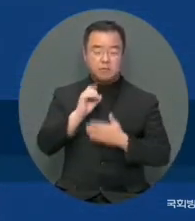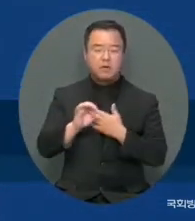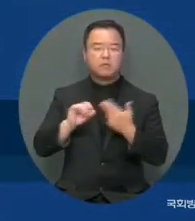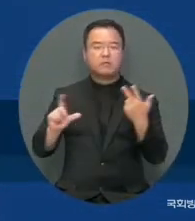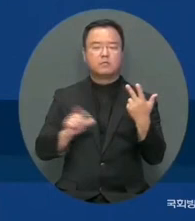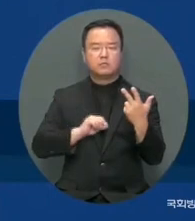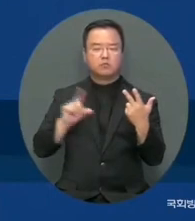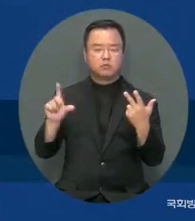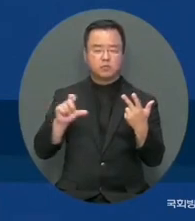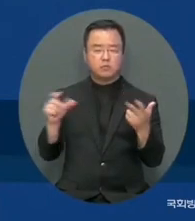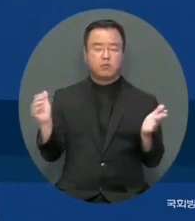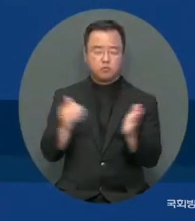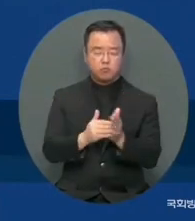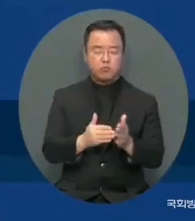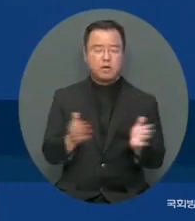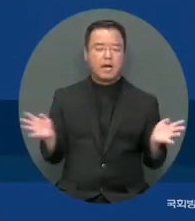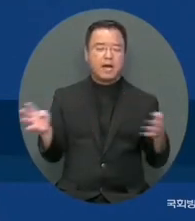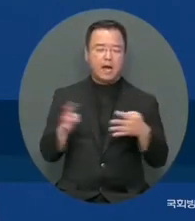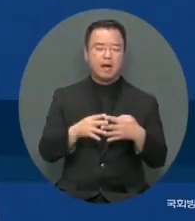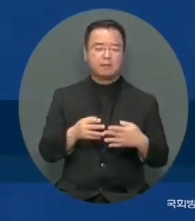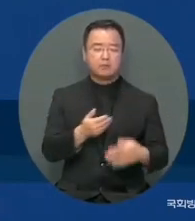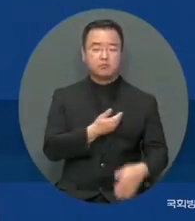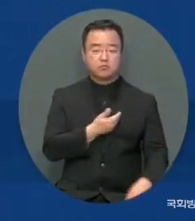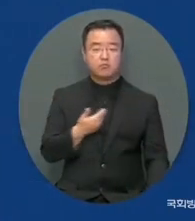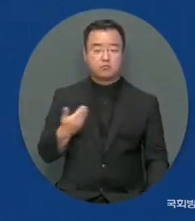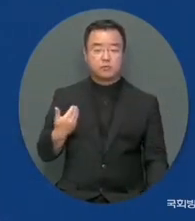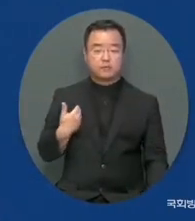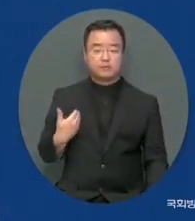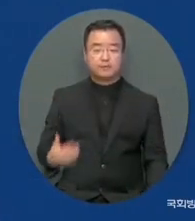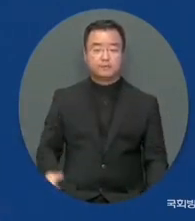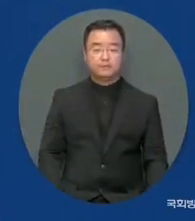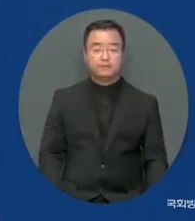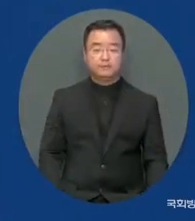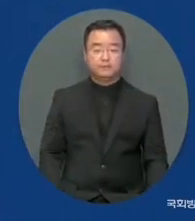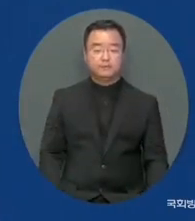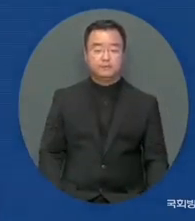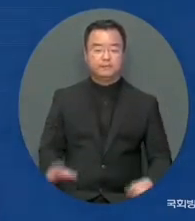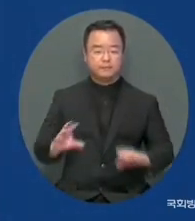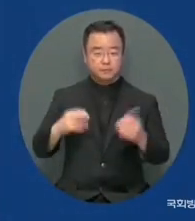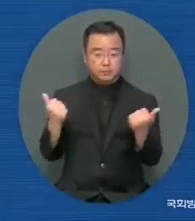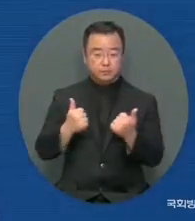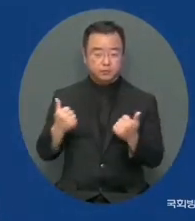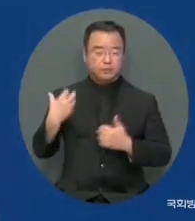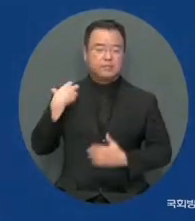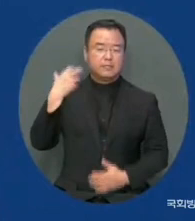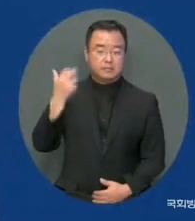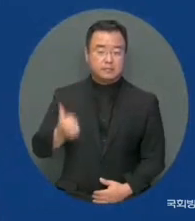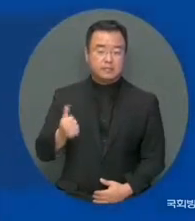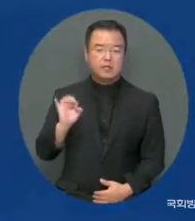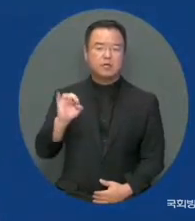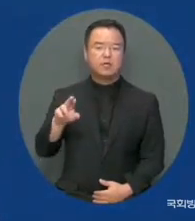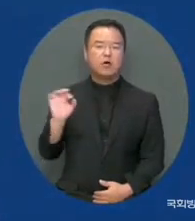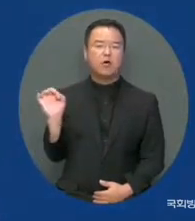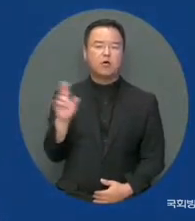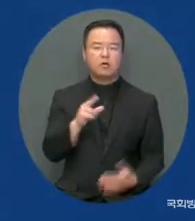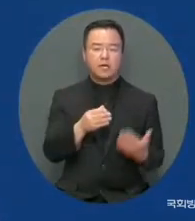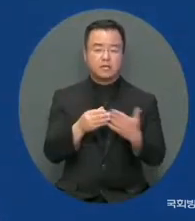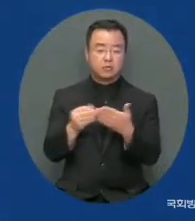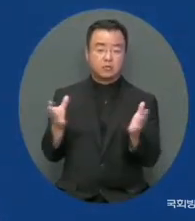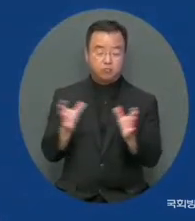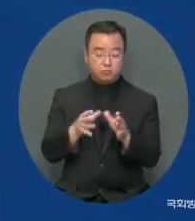15일까지 충분히 합의를 이뤄낼 수 있습니다. 국회의장과 여야 지도부는 여야 협상이